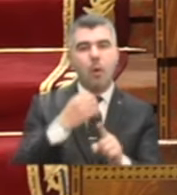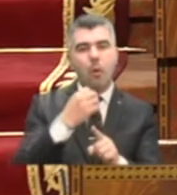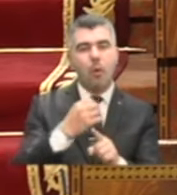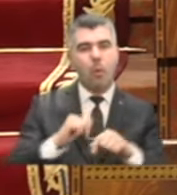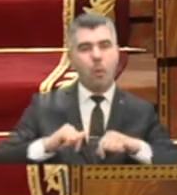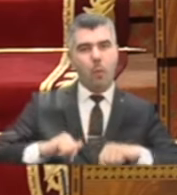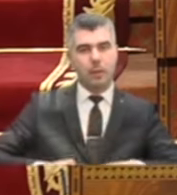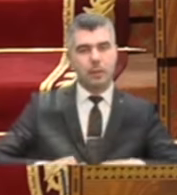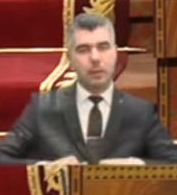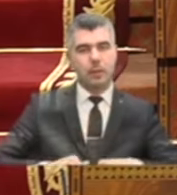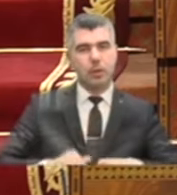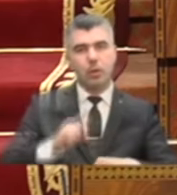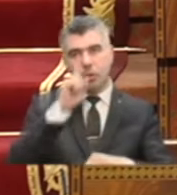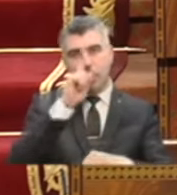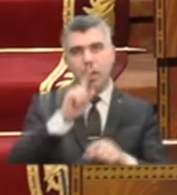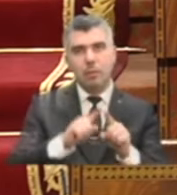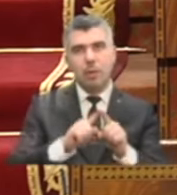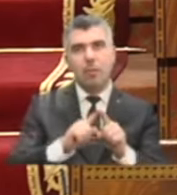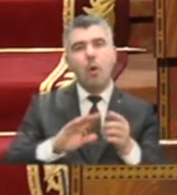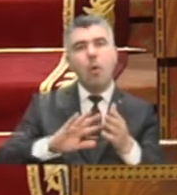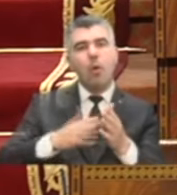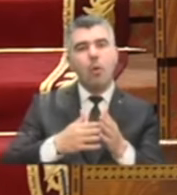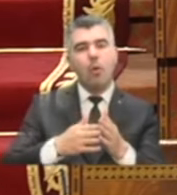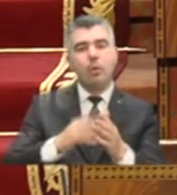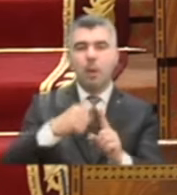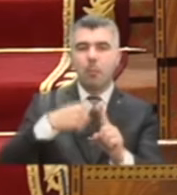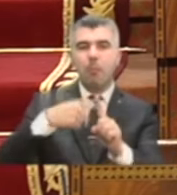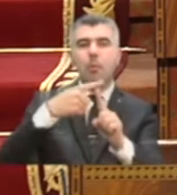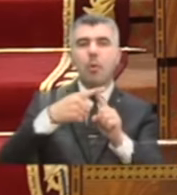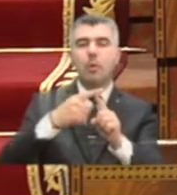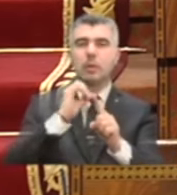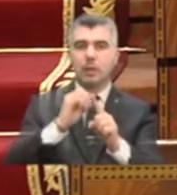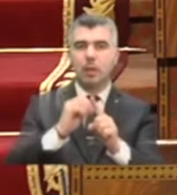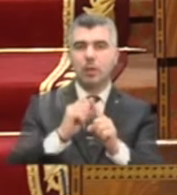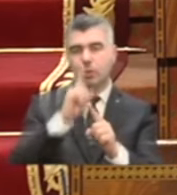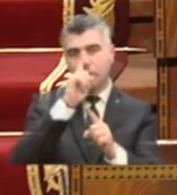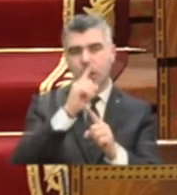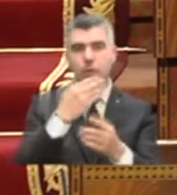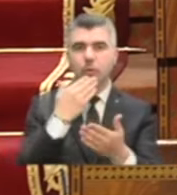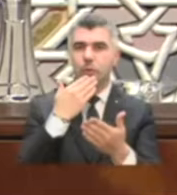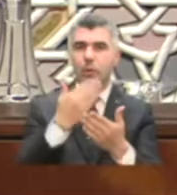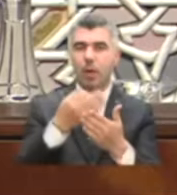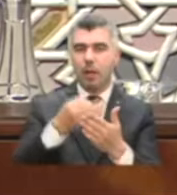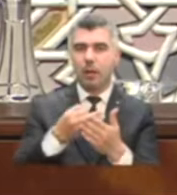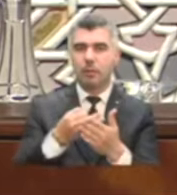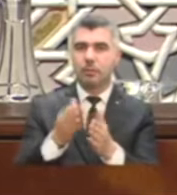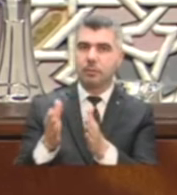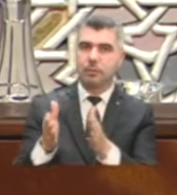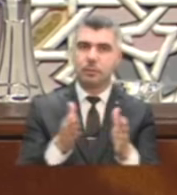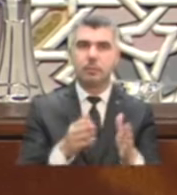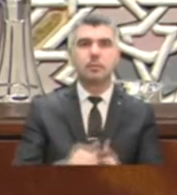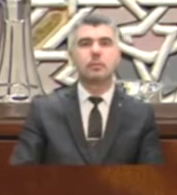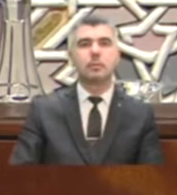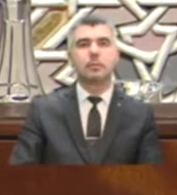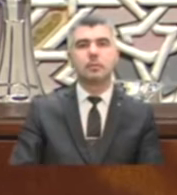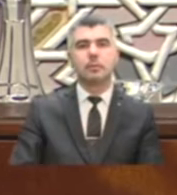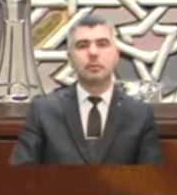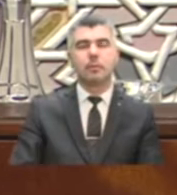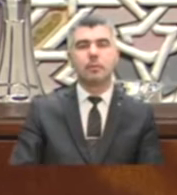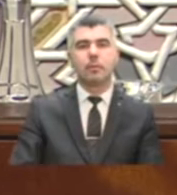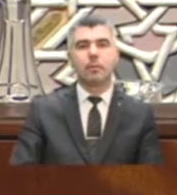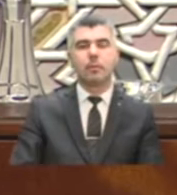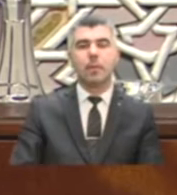الوزيره ان المبالغ يعني تضيفوها باش تكون. شكرا. شكرا سيد نائب.